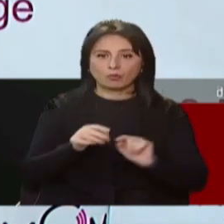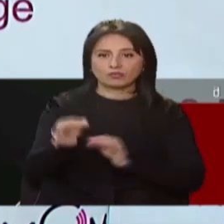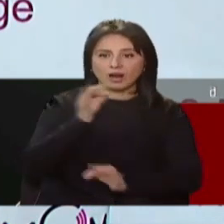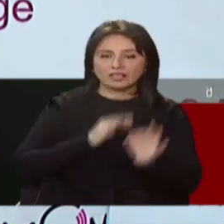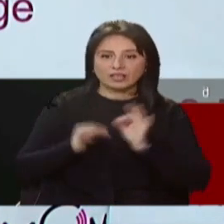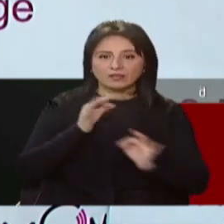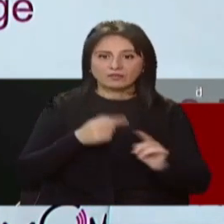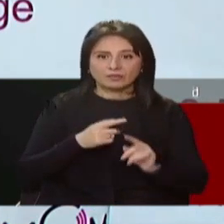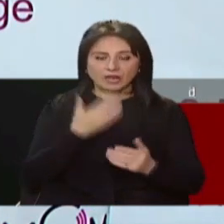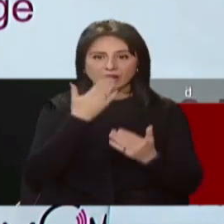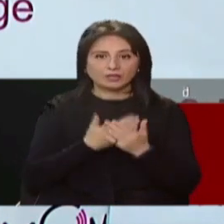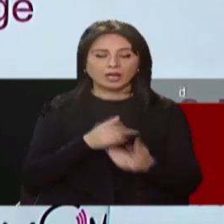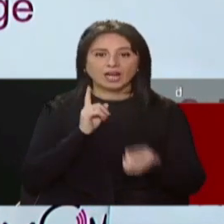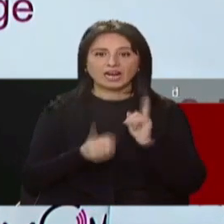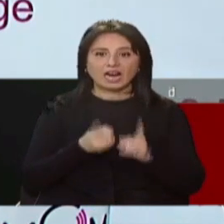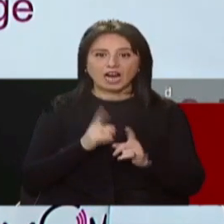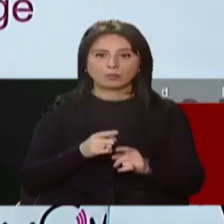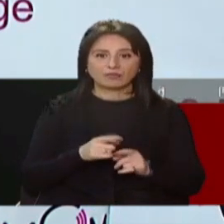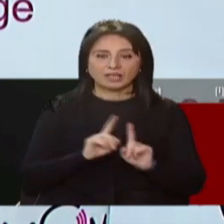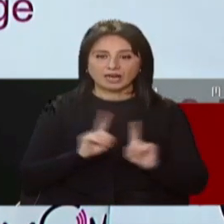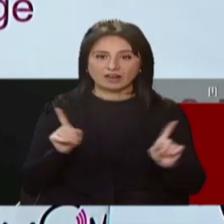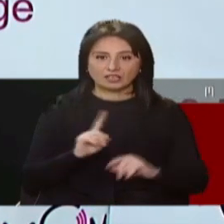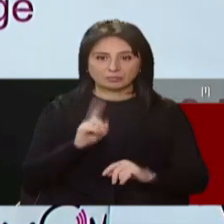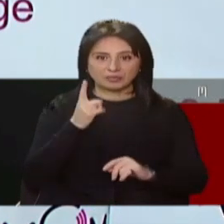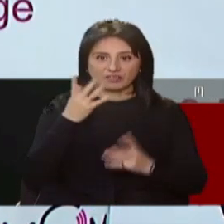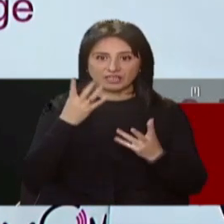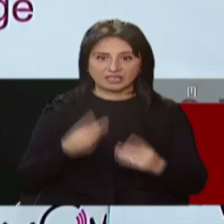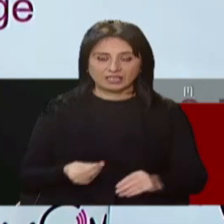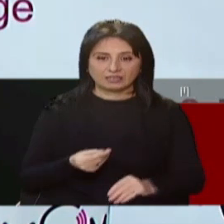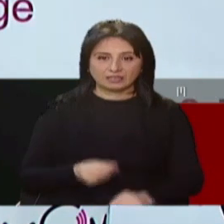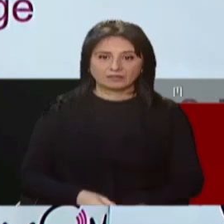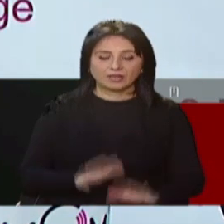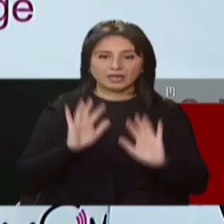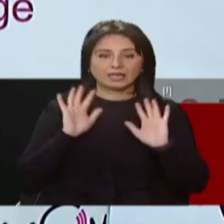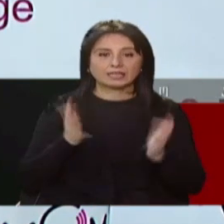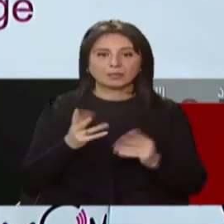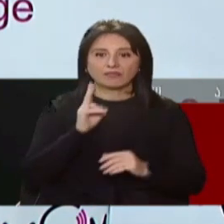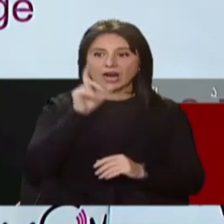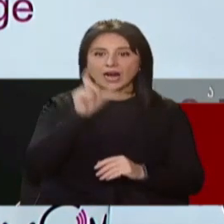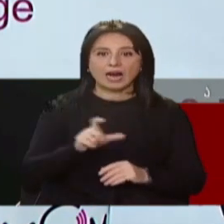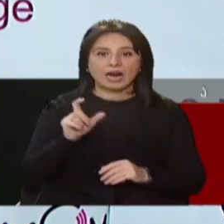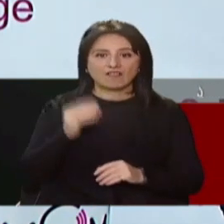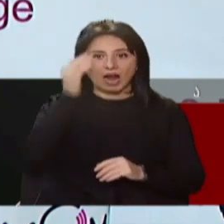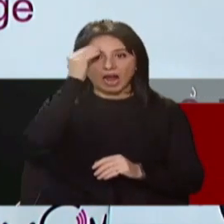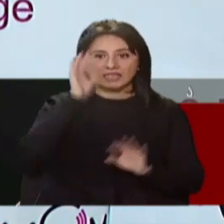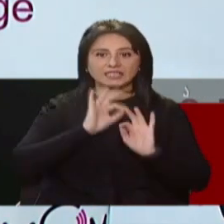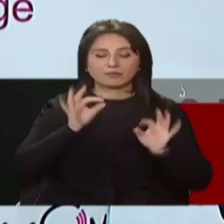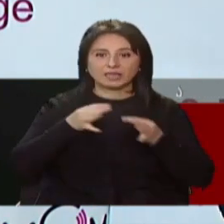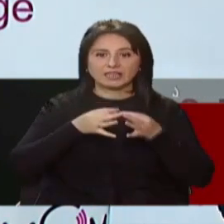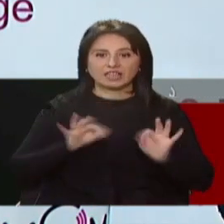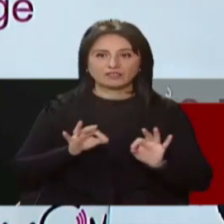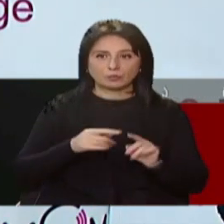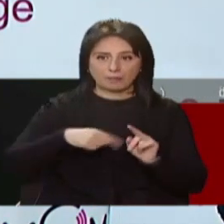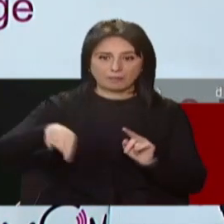ყოფილიყო კანდიდატების ხედვებზე რეალურად განსაკუთრებით პირველ დღეს ხდებოდა კანდიდატების აზრის გამოხატვის